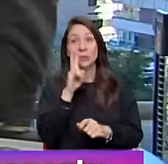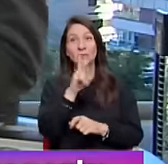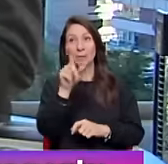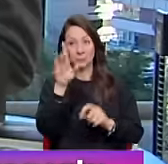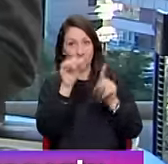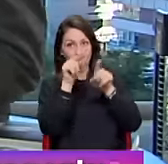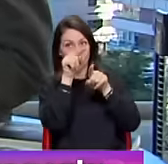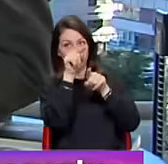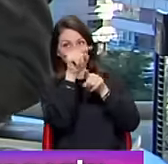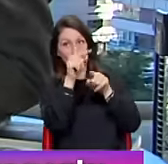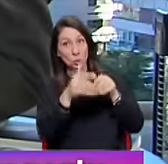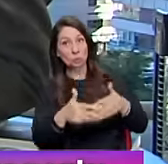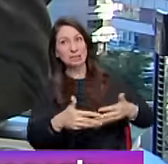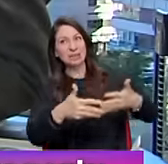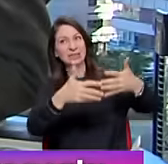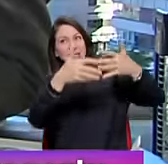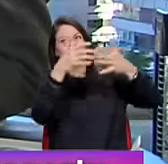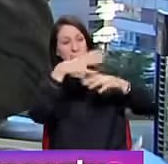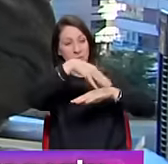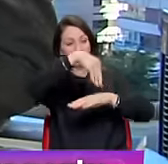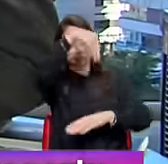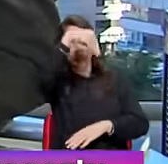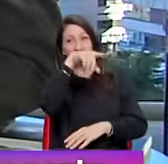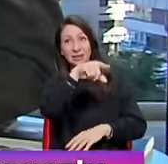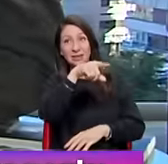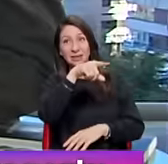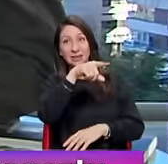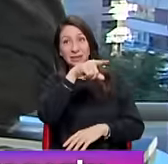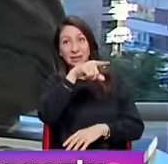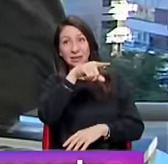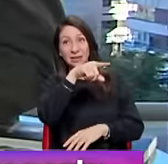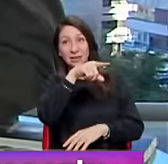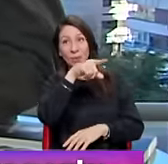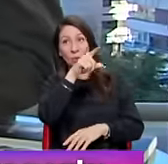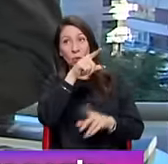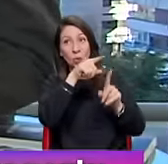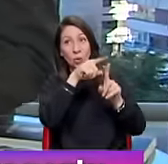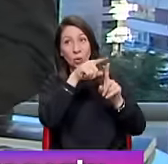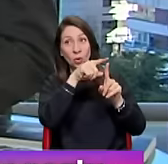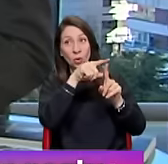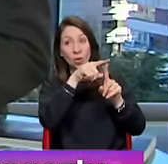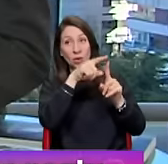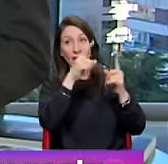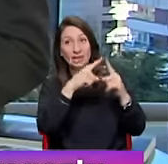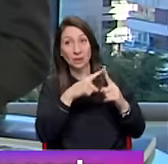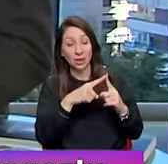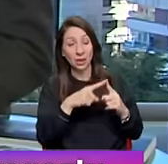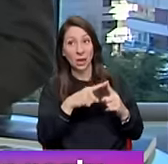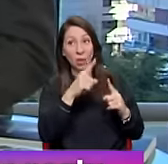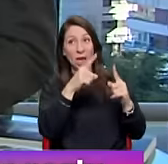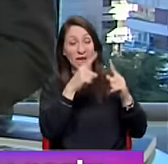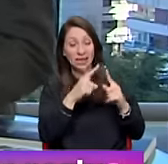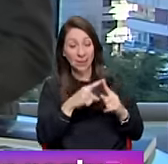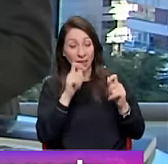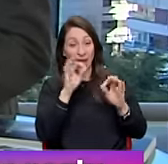Şimdi şu yüksek bina, o ucu sivri olan TÜİK. Onun yalan hesaplarıyla. Mesela onun